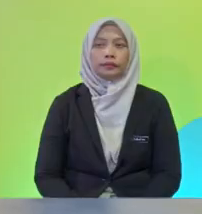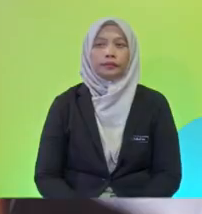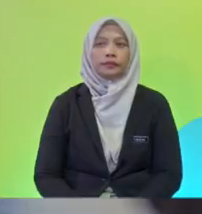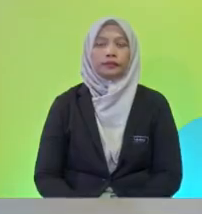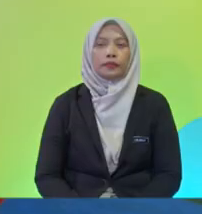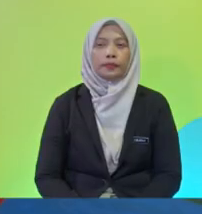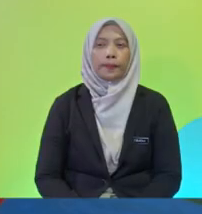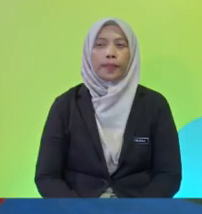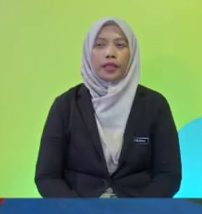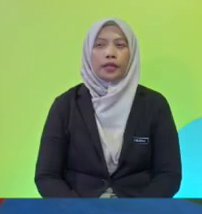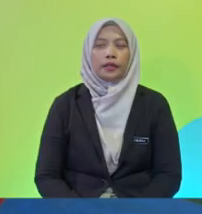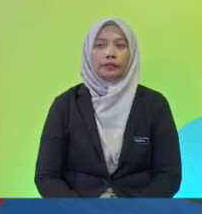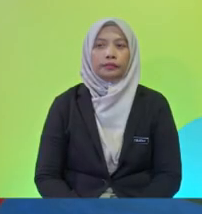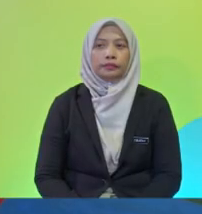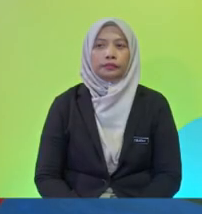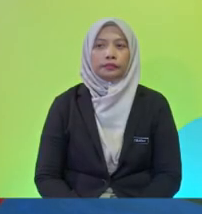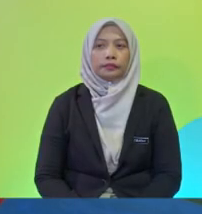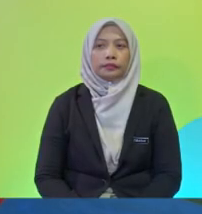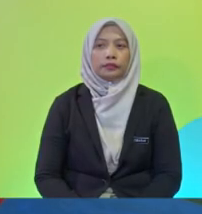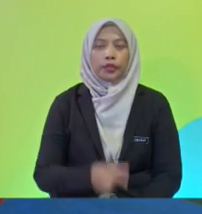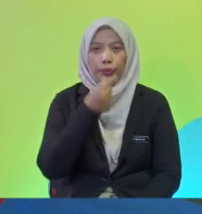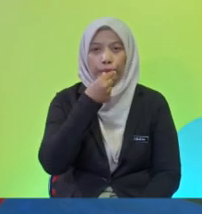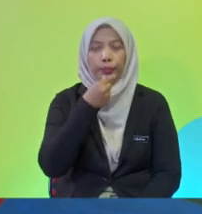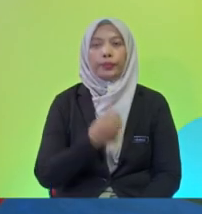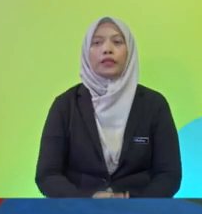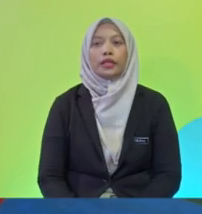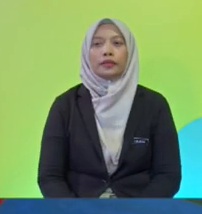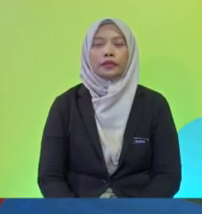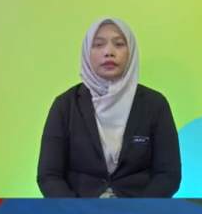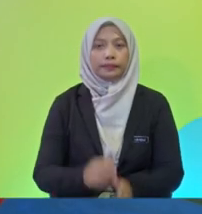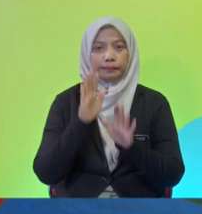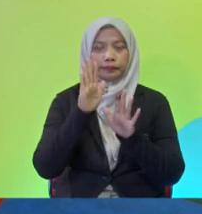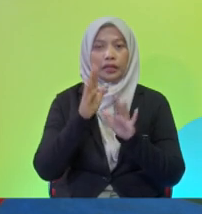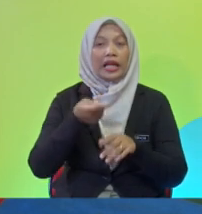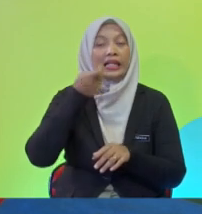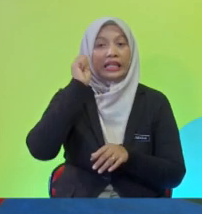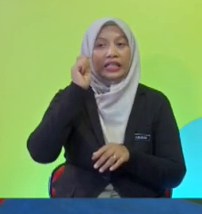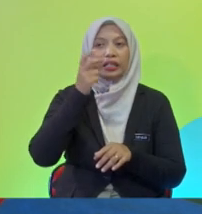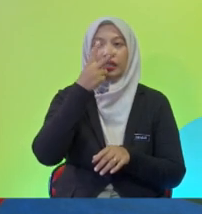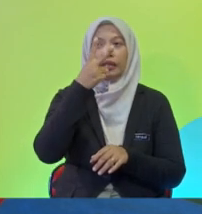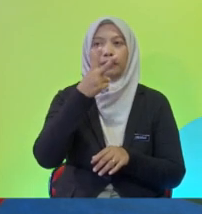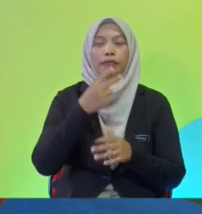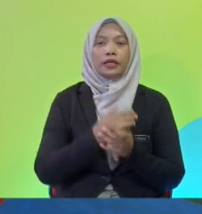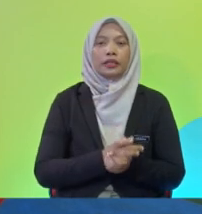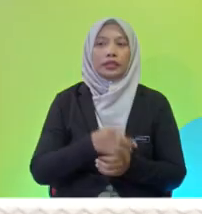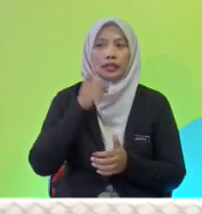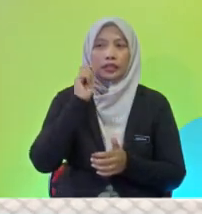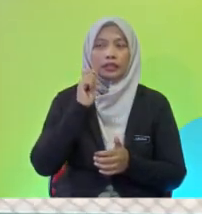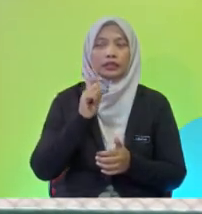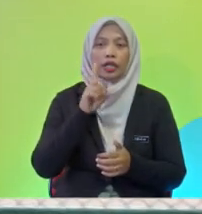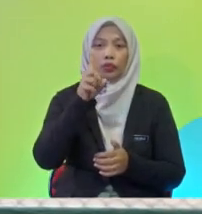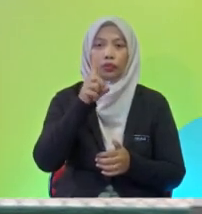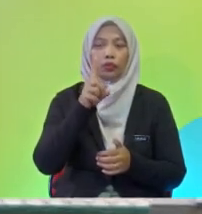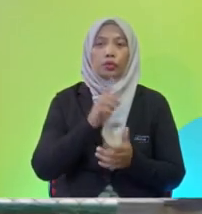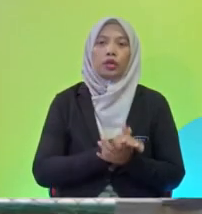Hati yang lah. Okey, sekejap. Okey, sekejap. Baiklah, tadi nampak tak satu situasi tadi yang